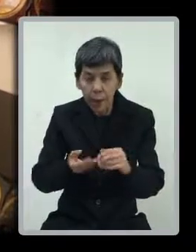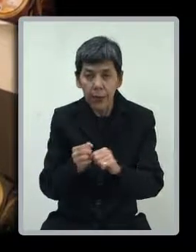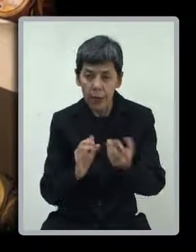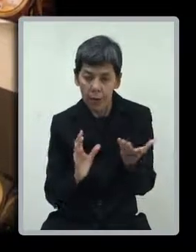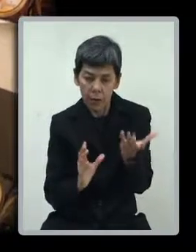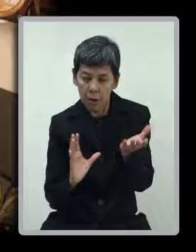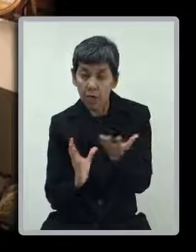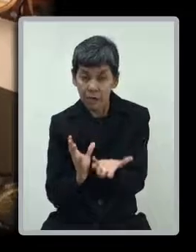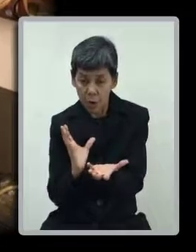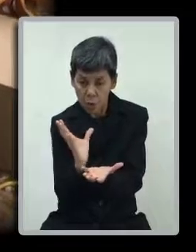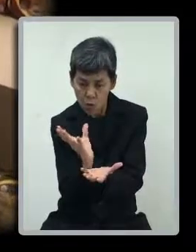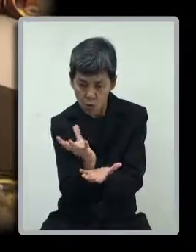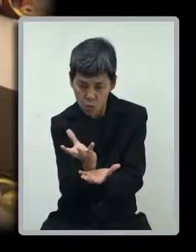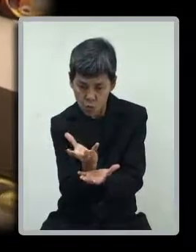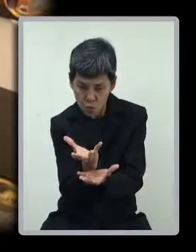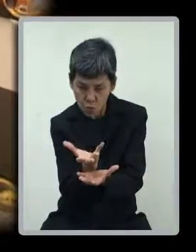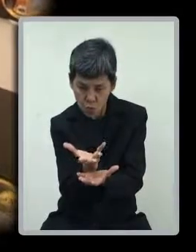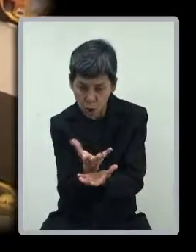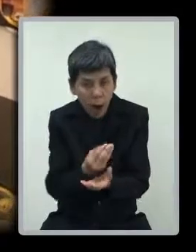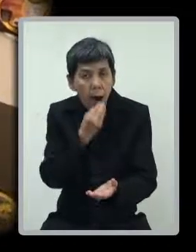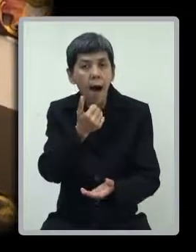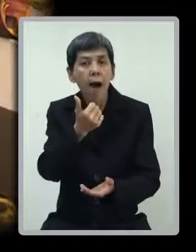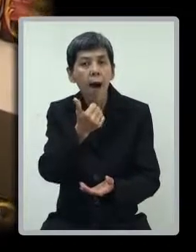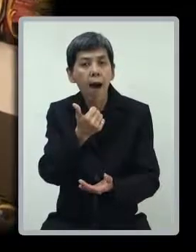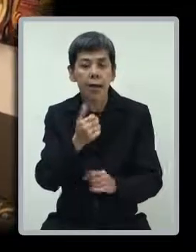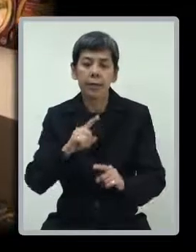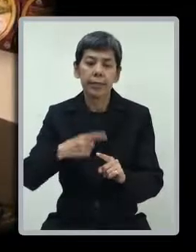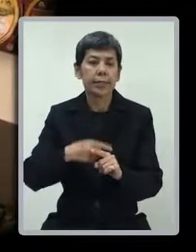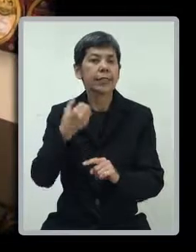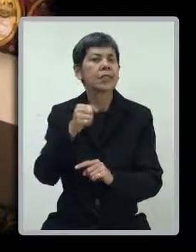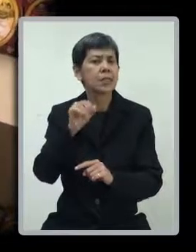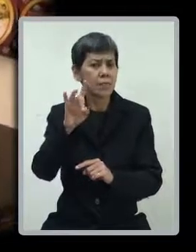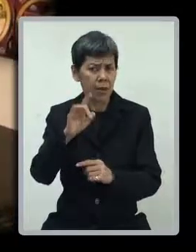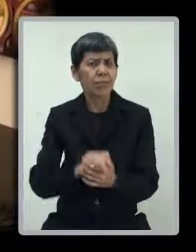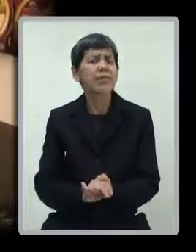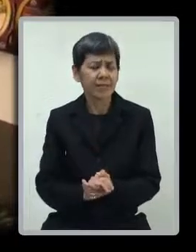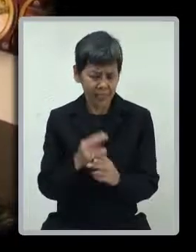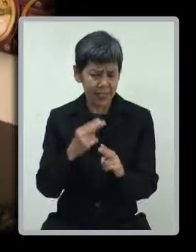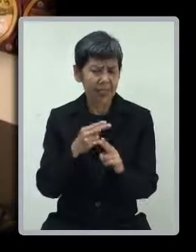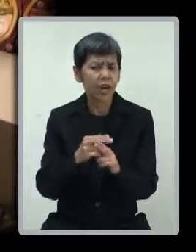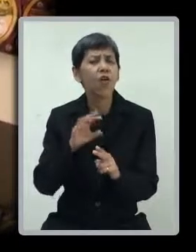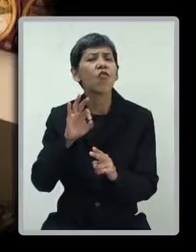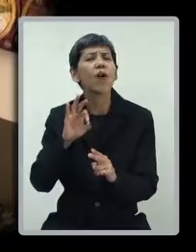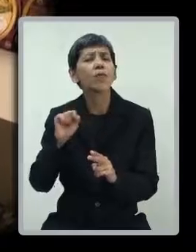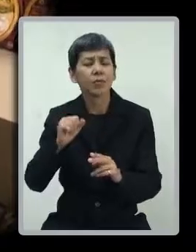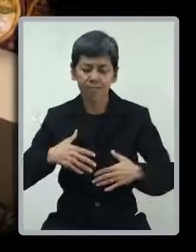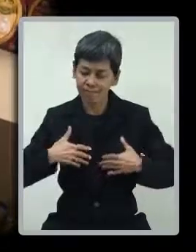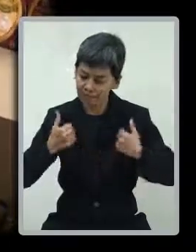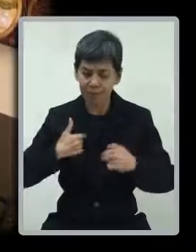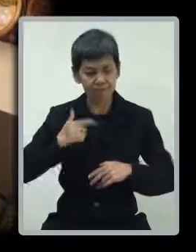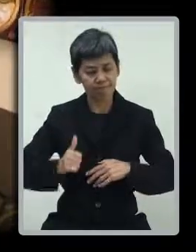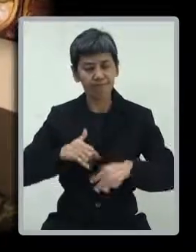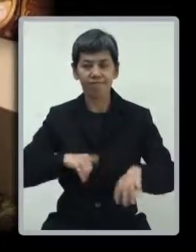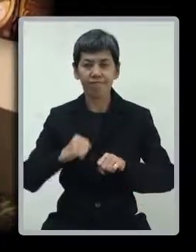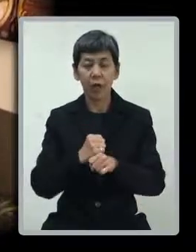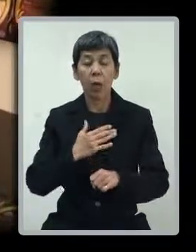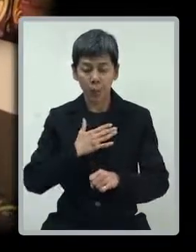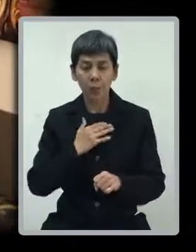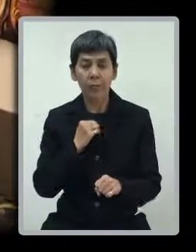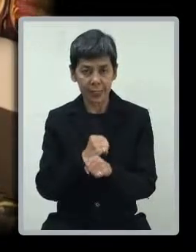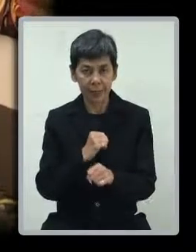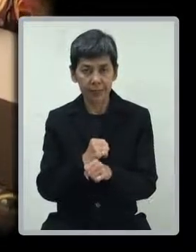าทีครึ่งก็ทานได้เลยมีอายุ18เดือน ฟาร์มสุก ฟาร์มสุกนะครับนี่เป็นบริษัทแม่